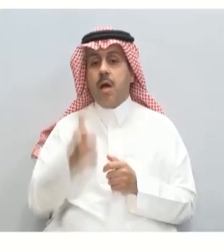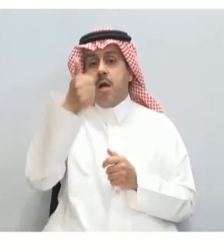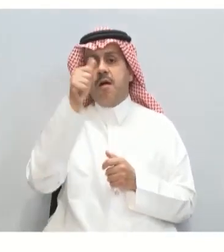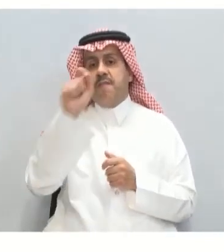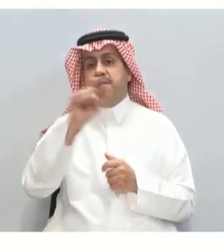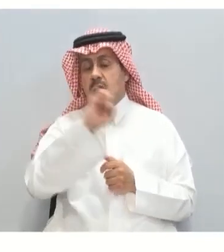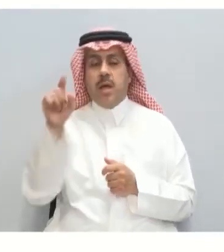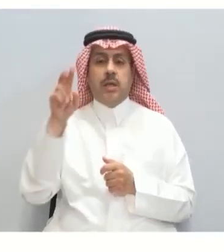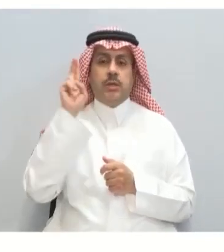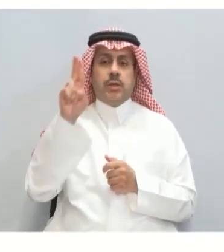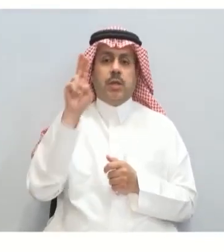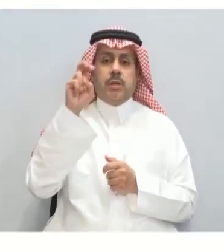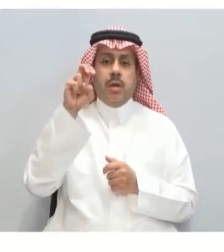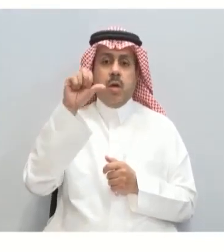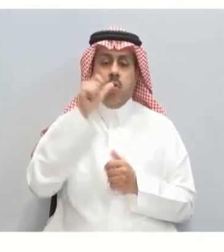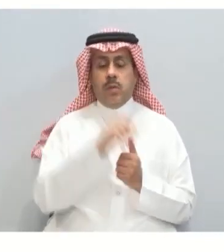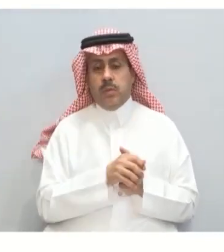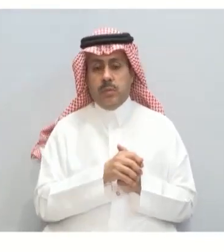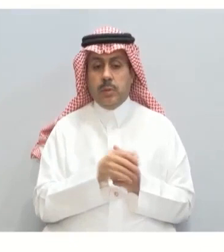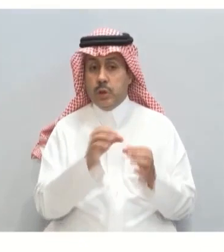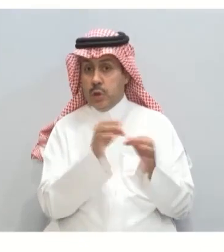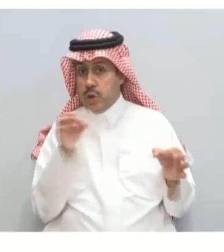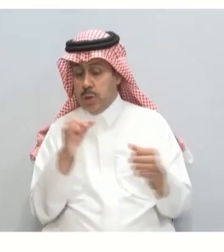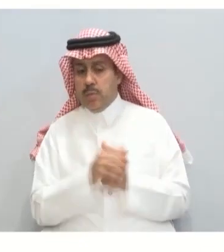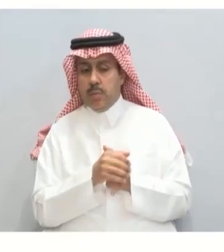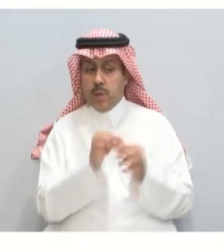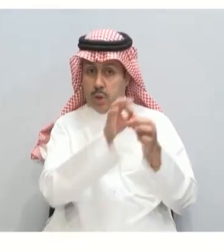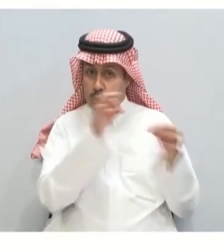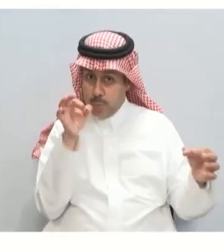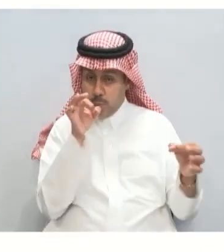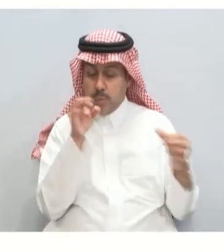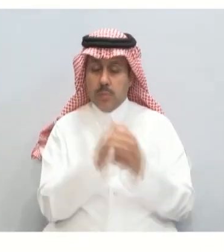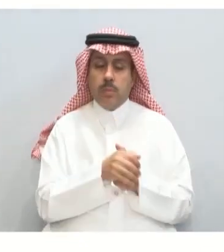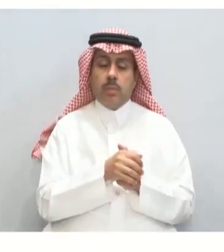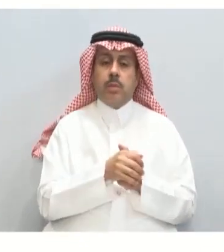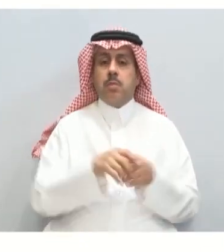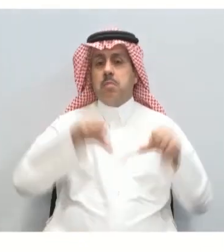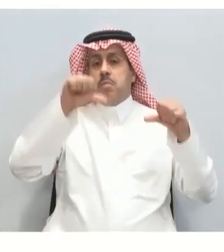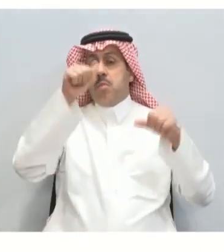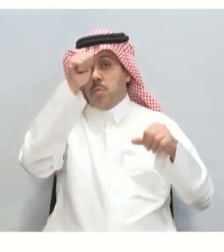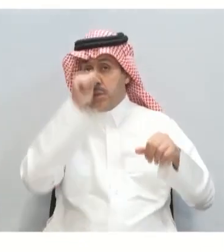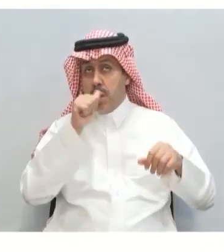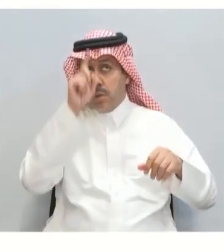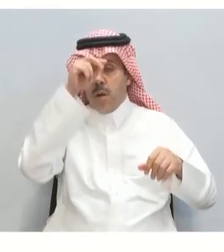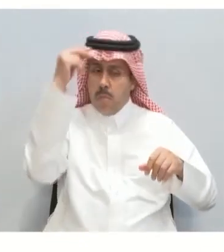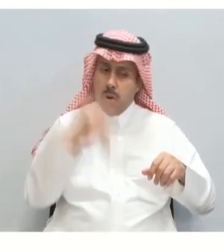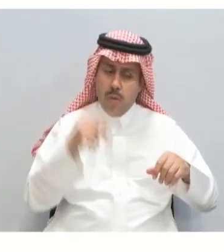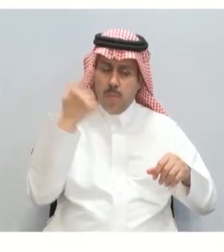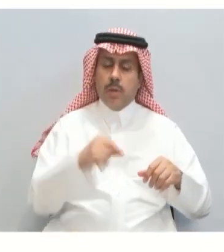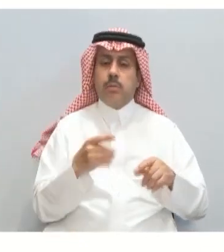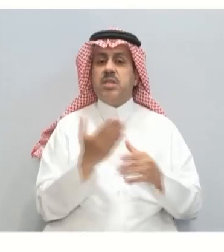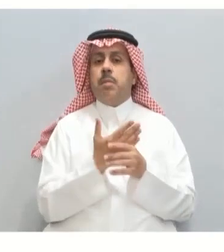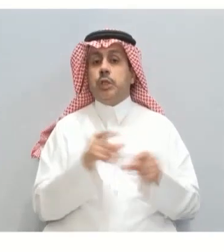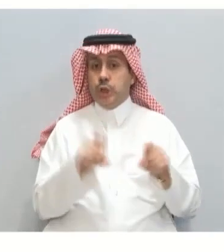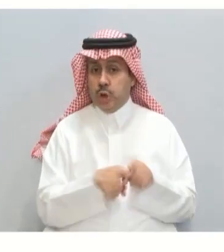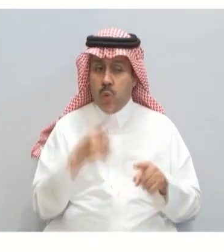تتقون هذا الاستفهام اي تجتنب اي تجتنب مساخطه من الشرك وانواع الكفر